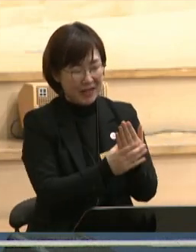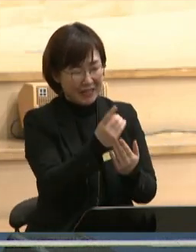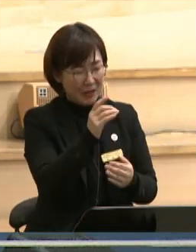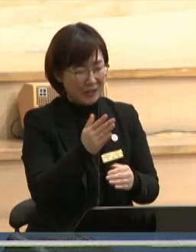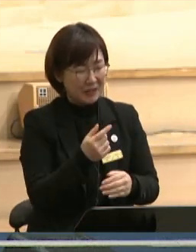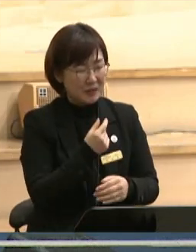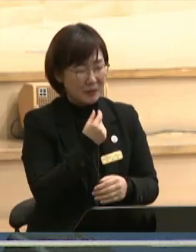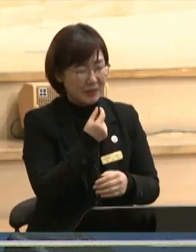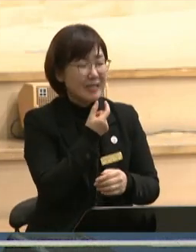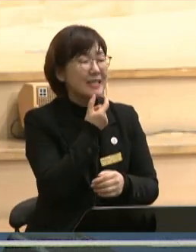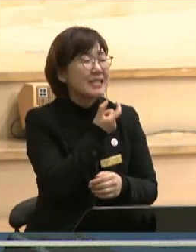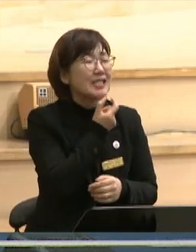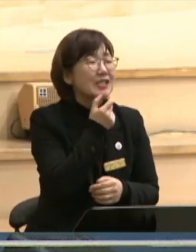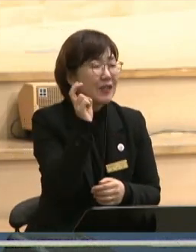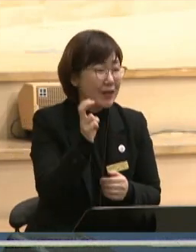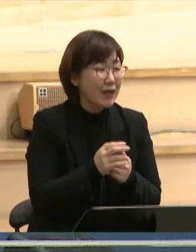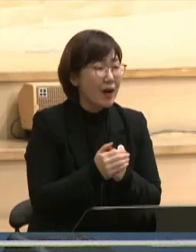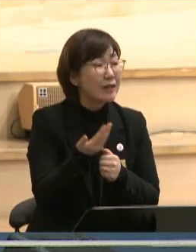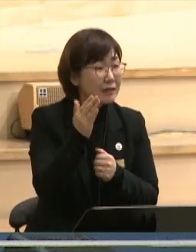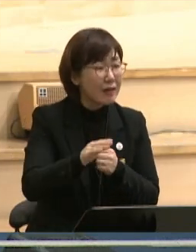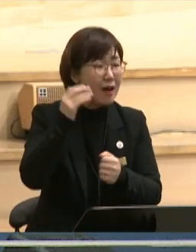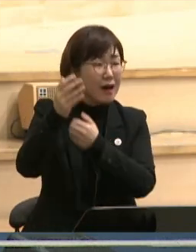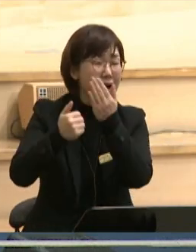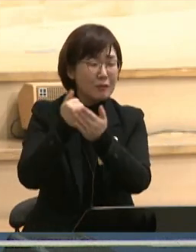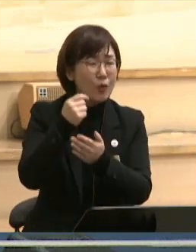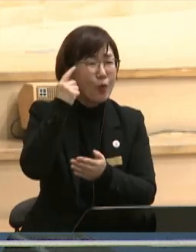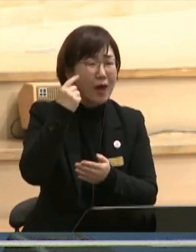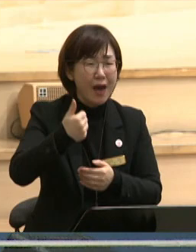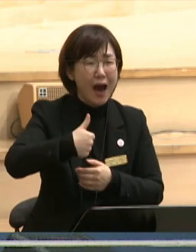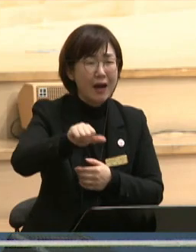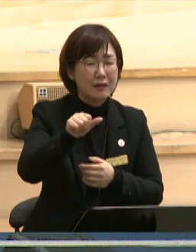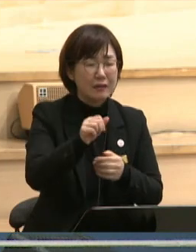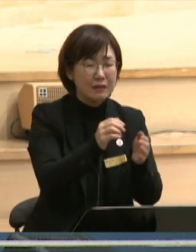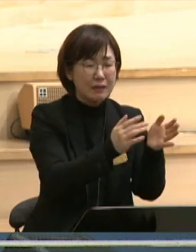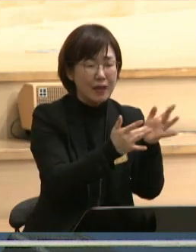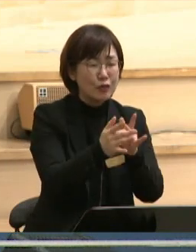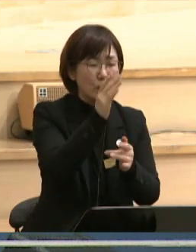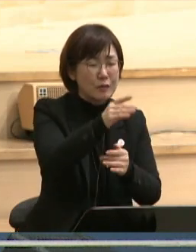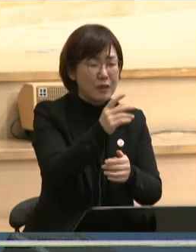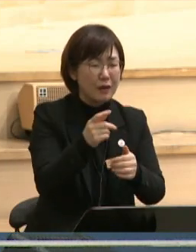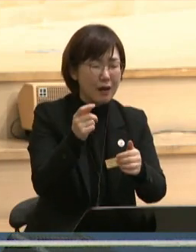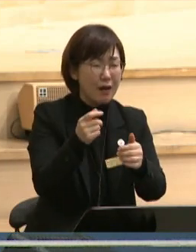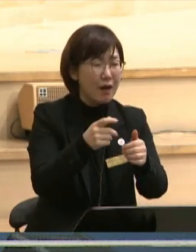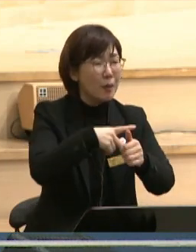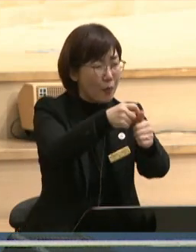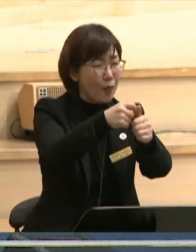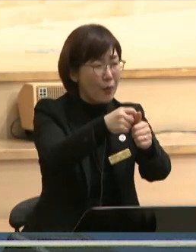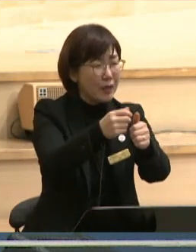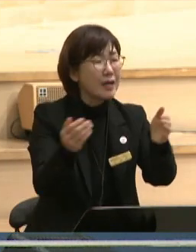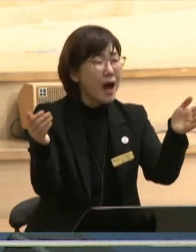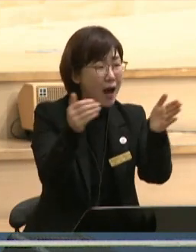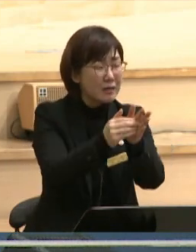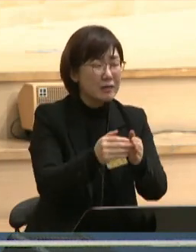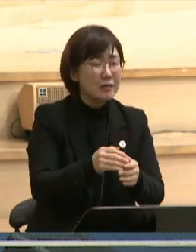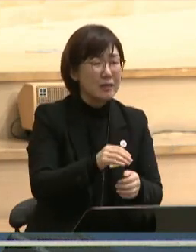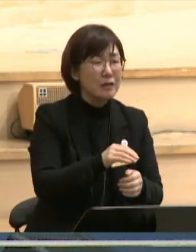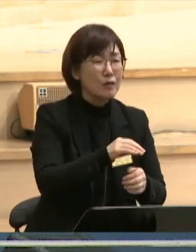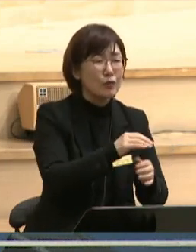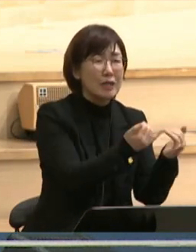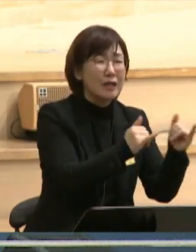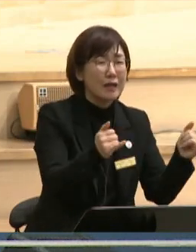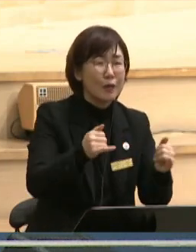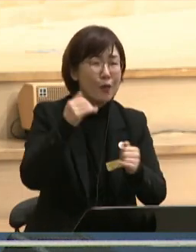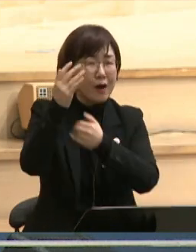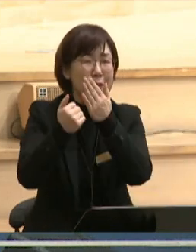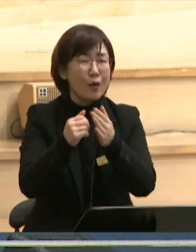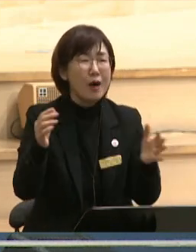하나님은 예수님을 십자가에 못박아 가면서까지 우리를 우리와 하나가 되려 하시는 것인가